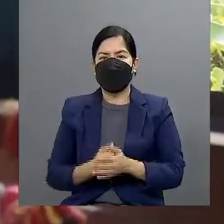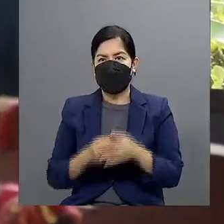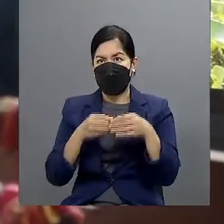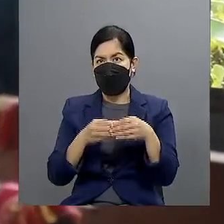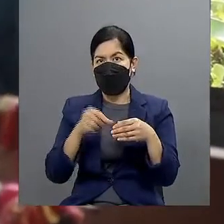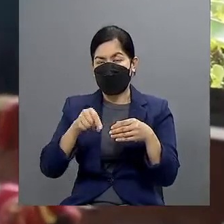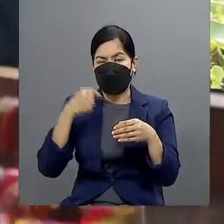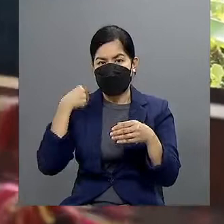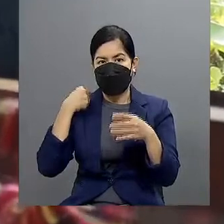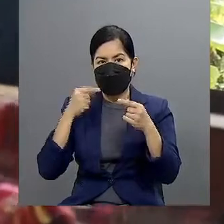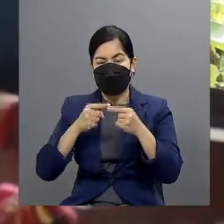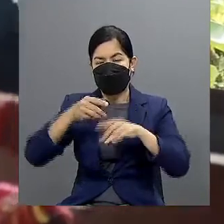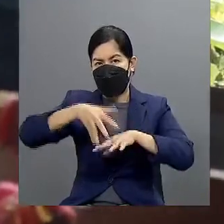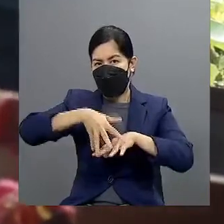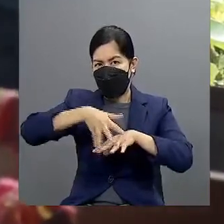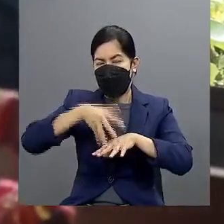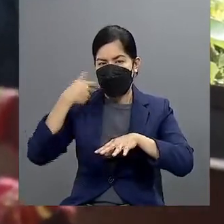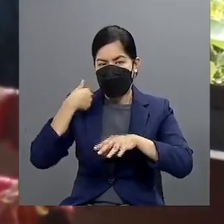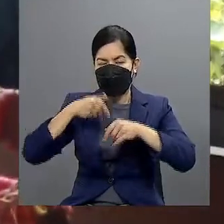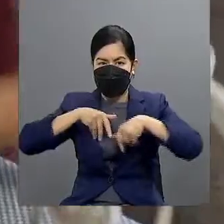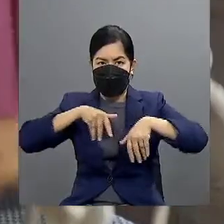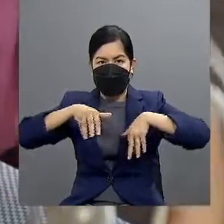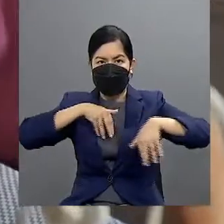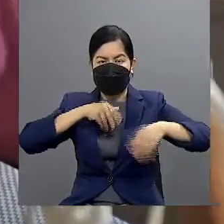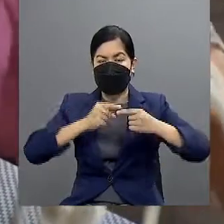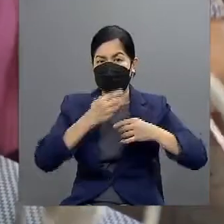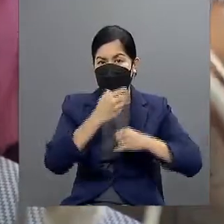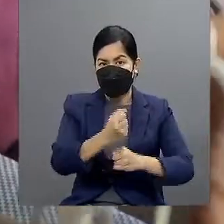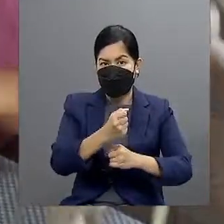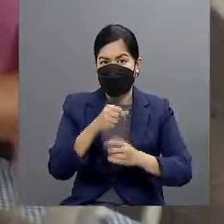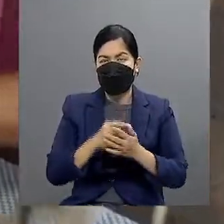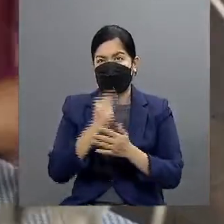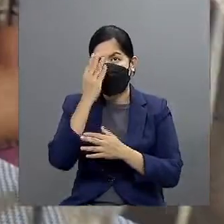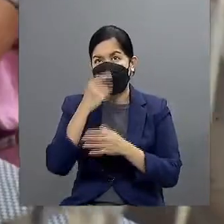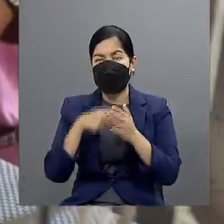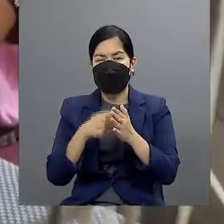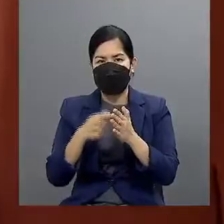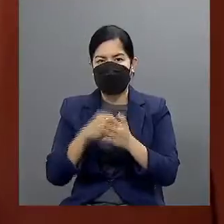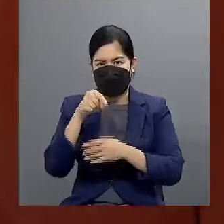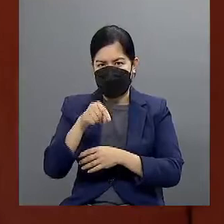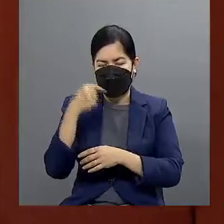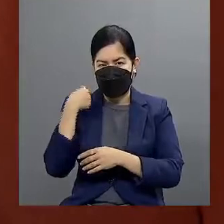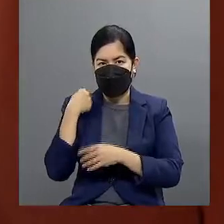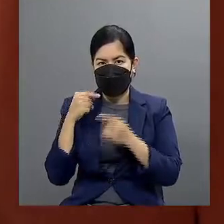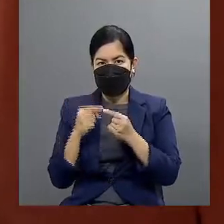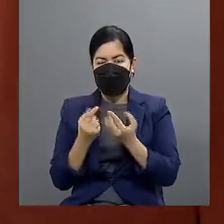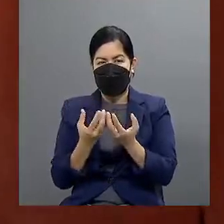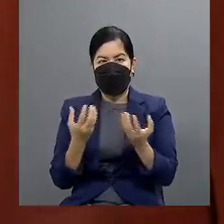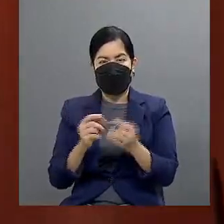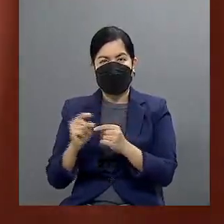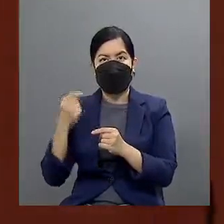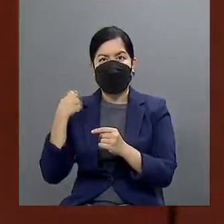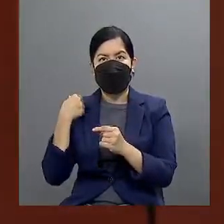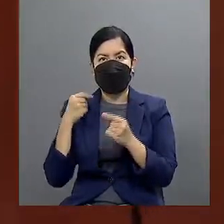การตอบรับเป็นอย่างดีเนื่องจากผ้าทอของกลุ่มมีเอกลักษณ์ที่โดดเด่นเฉพาะตัวตรงบริเวณแถบด้านข้างจ